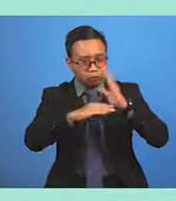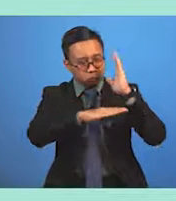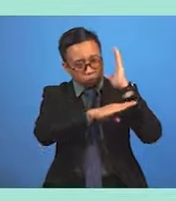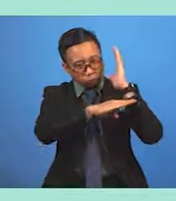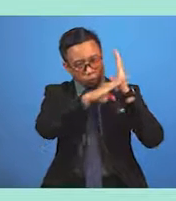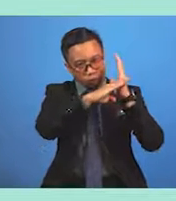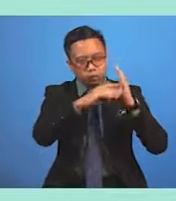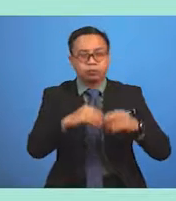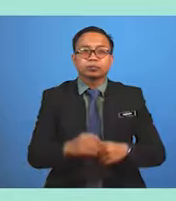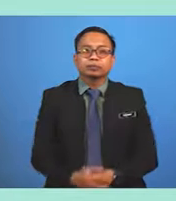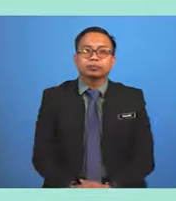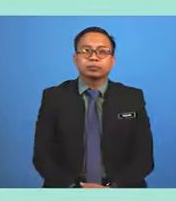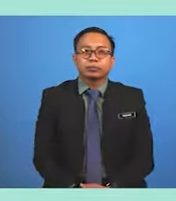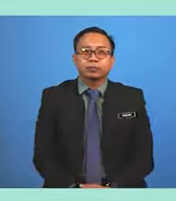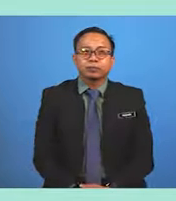antara bahu.